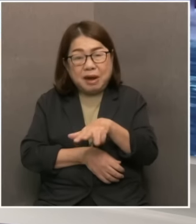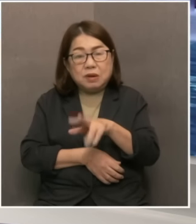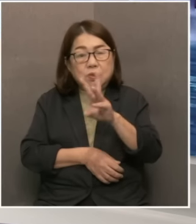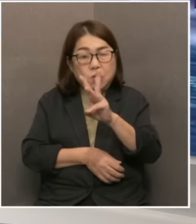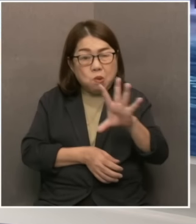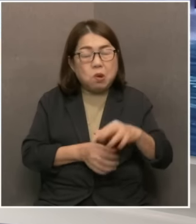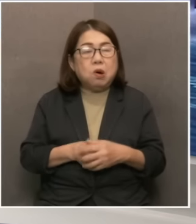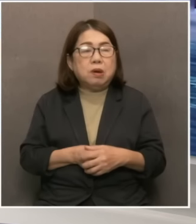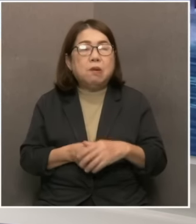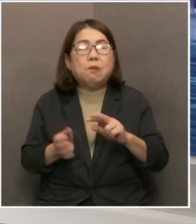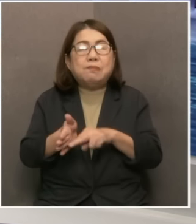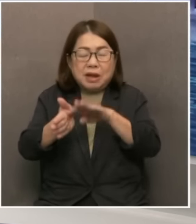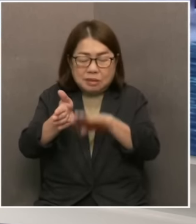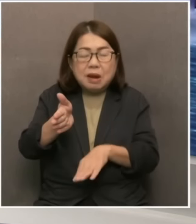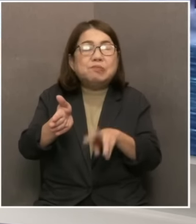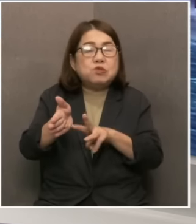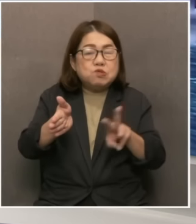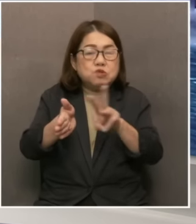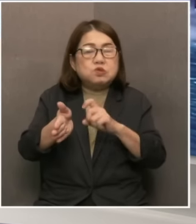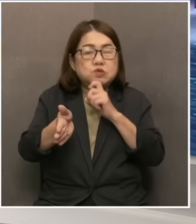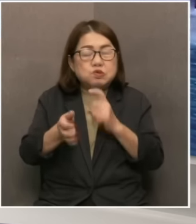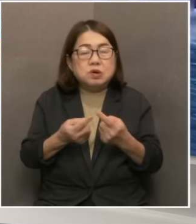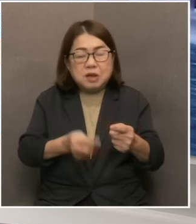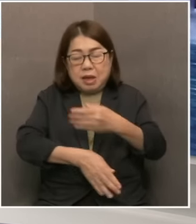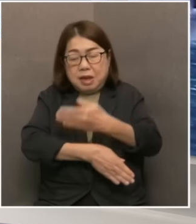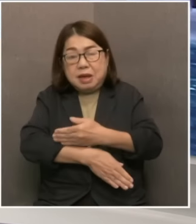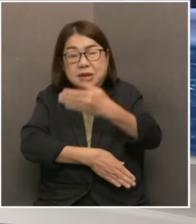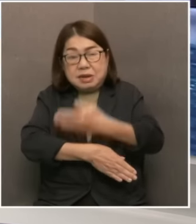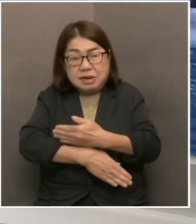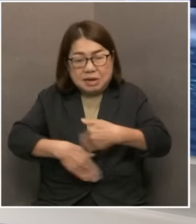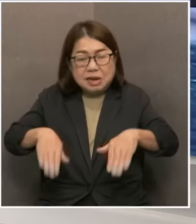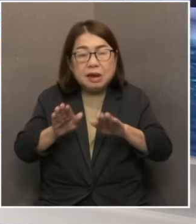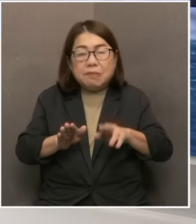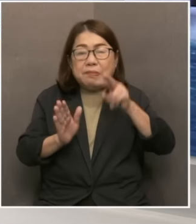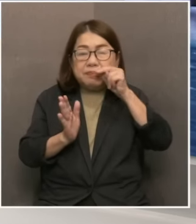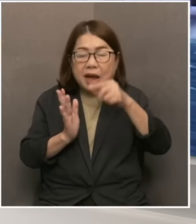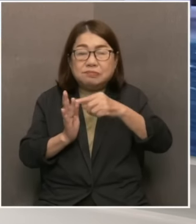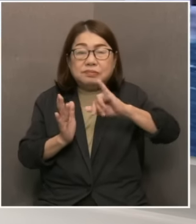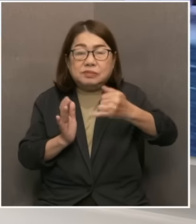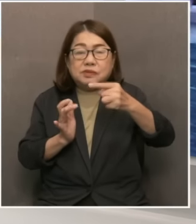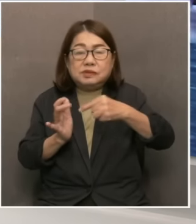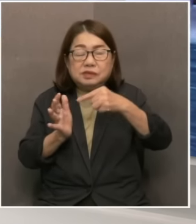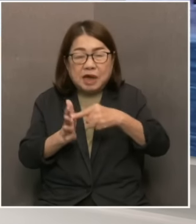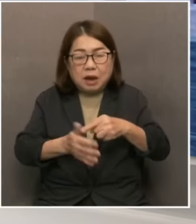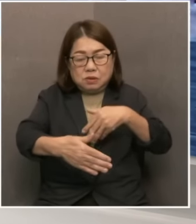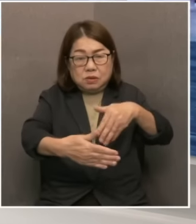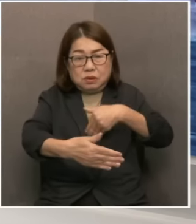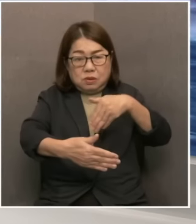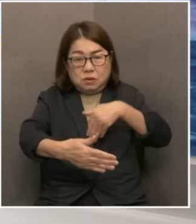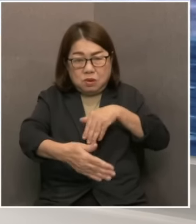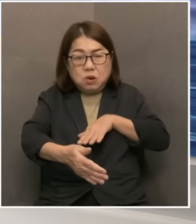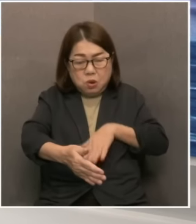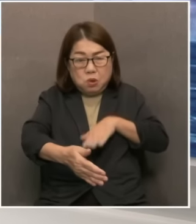ก็ถือว่ายังต่ำกว่านะคะไปดูที่เขื่อนเจ้าพระยาเช้าวันนี้กันบ้างระดับน้ำเหนือเขื่อนอยู่ที่ 16.55เมตนะคะที่